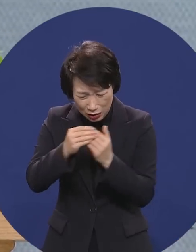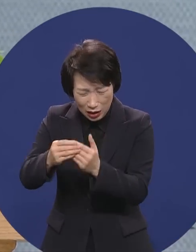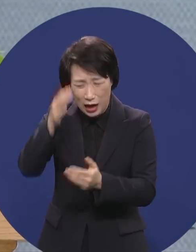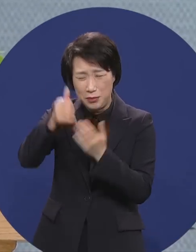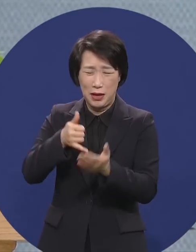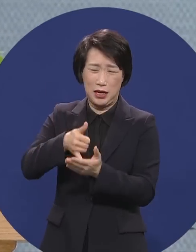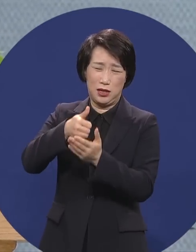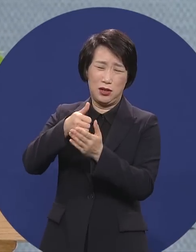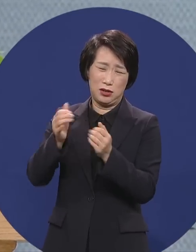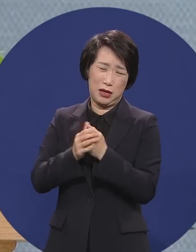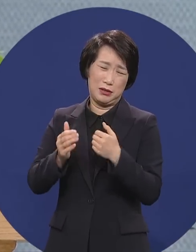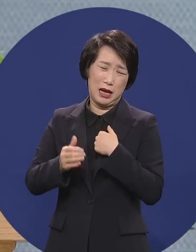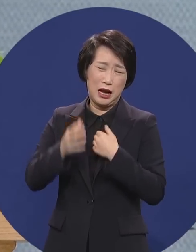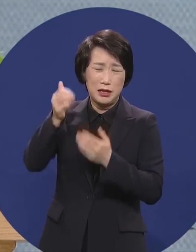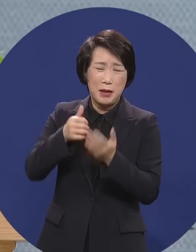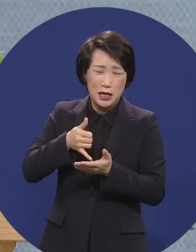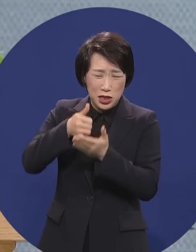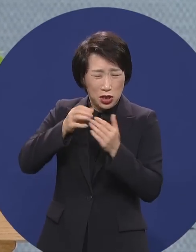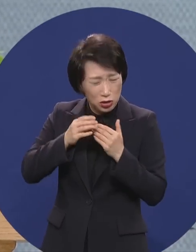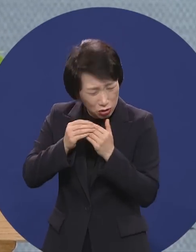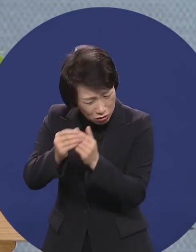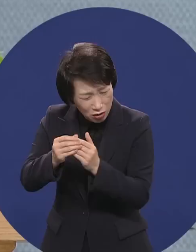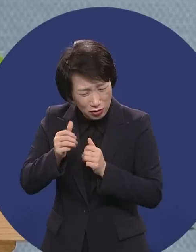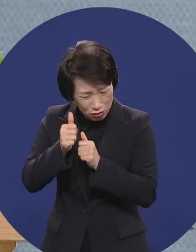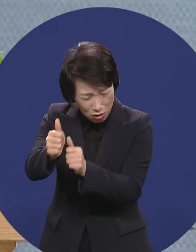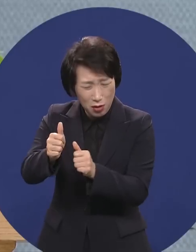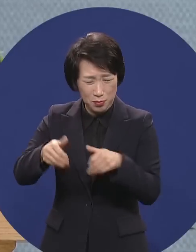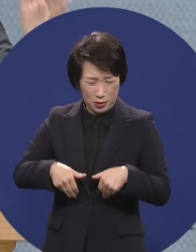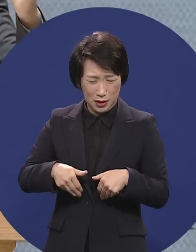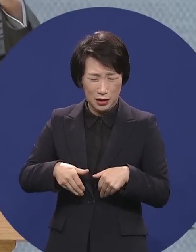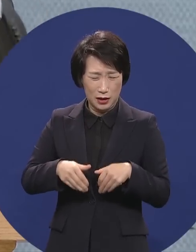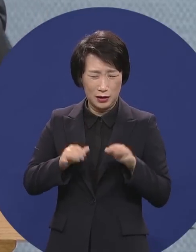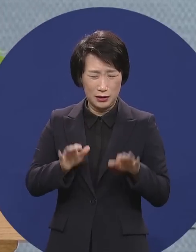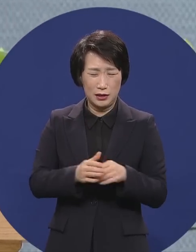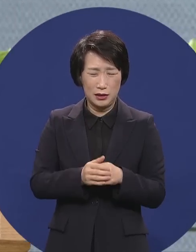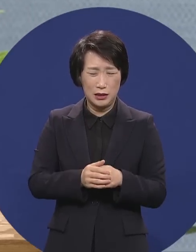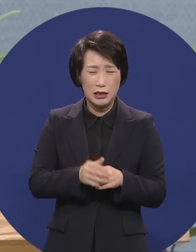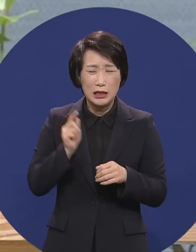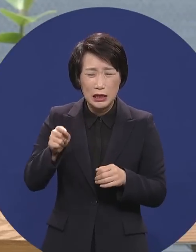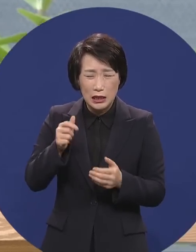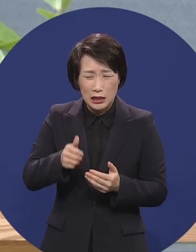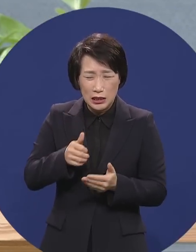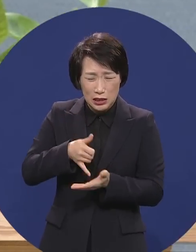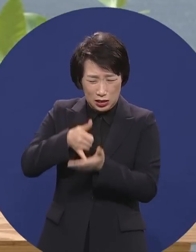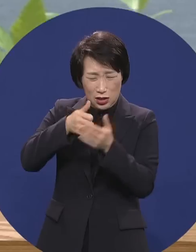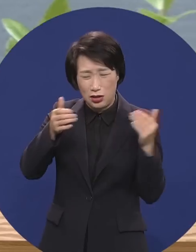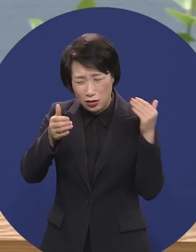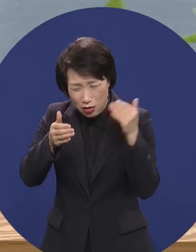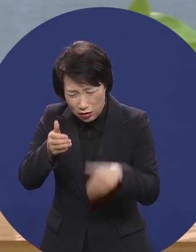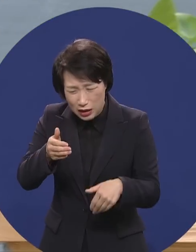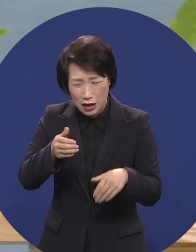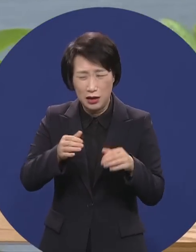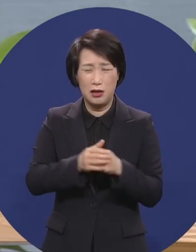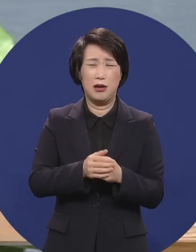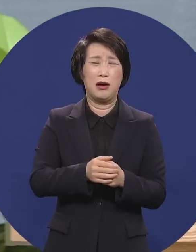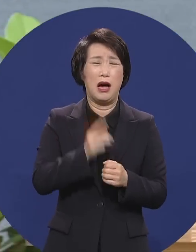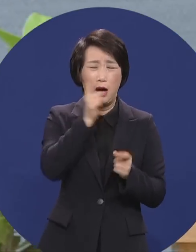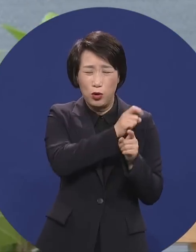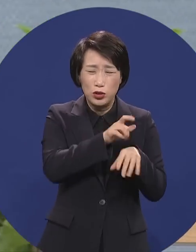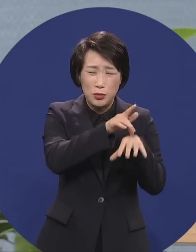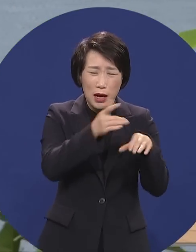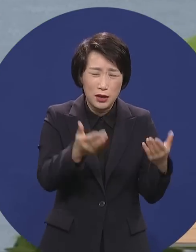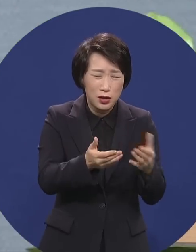하나님의 인격이니 하나님의 인격을 쫓아가야 되느니라. 이 인격에 도달하지 못하게 하는 마귀 사단